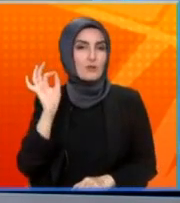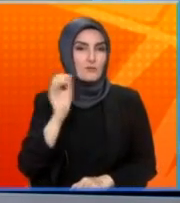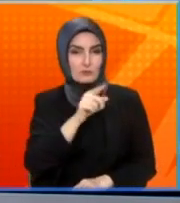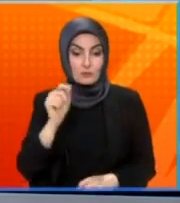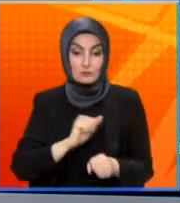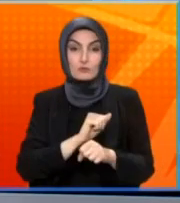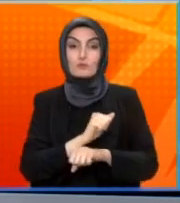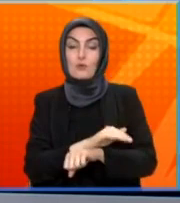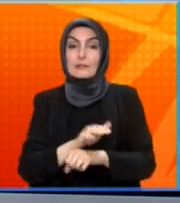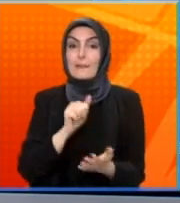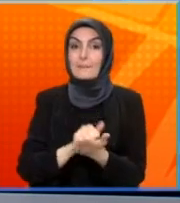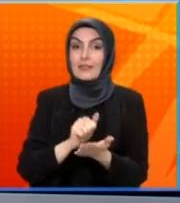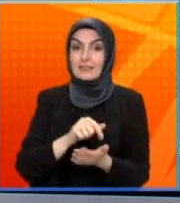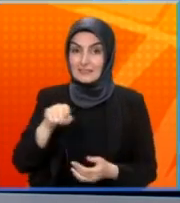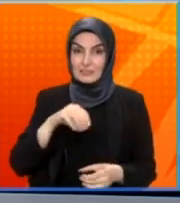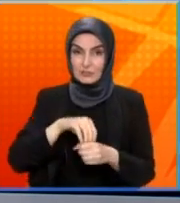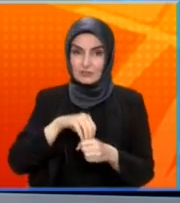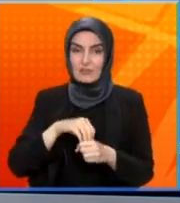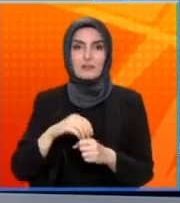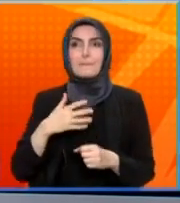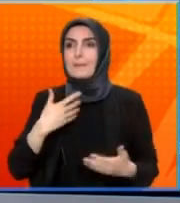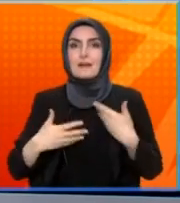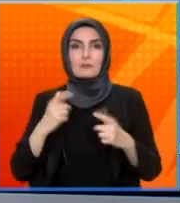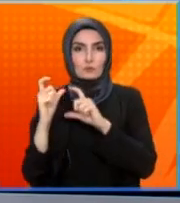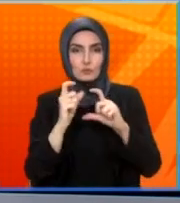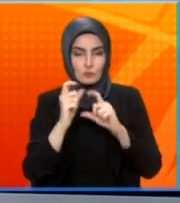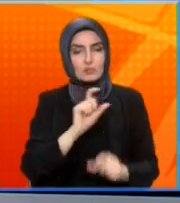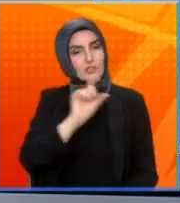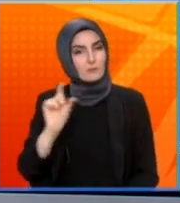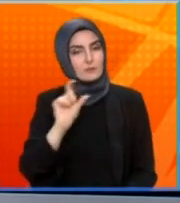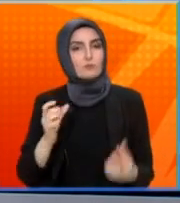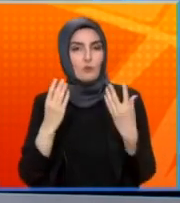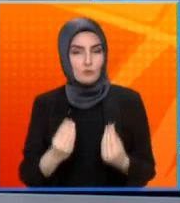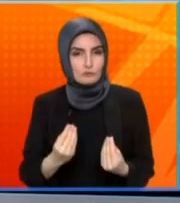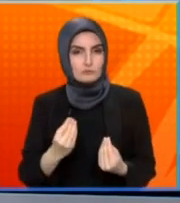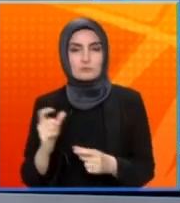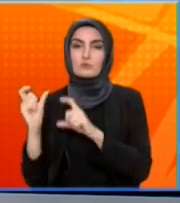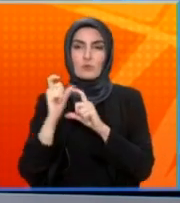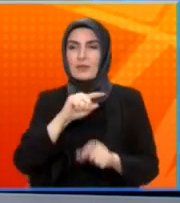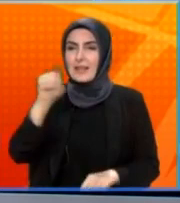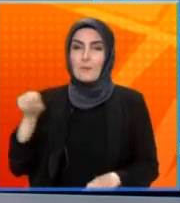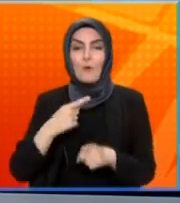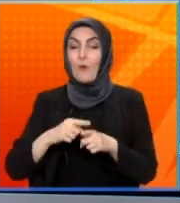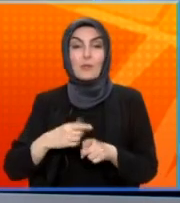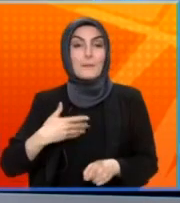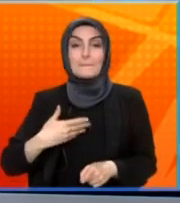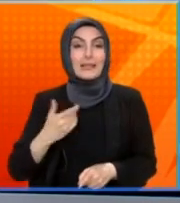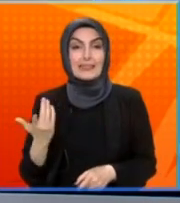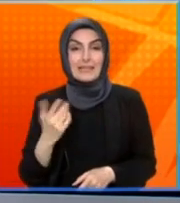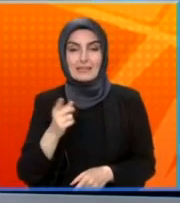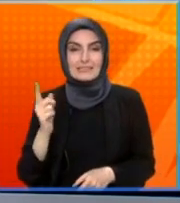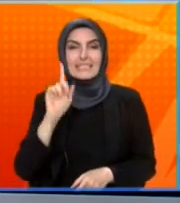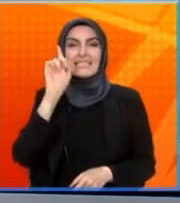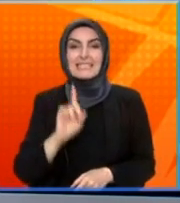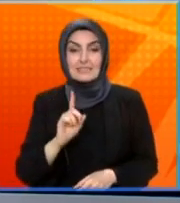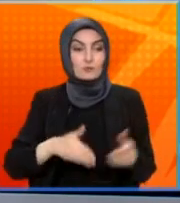aracılığıyla koronavirüsle ilgili merak edilen soruları yanıtladı. Soru soran herkesin ortak merak konusuysa ilk sokağa çıkma